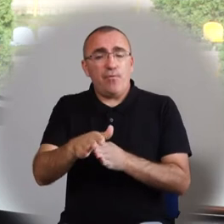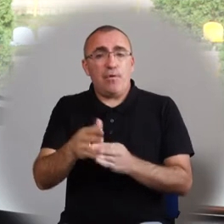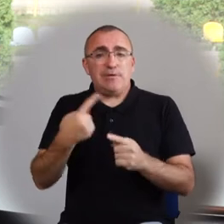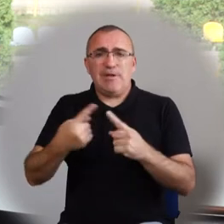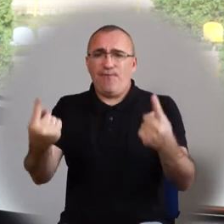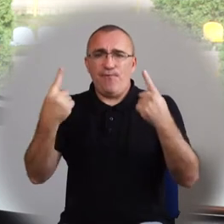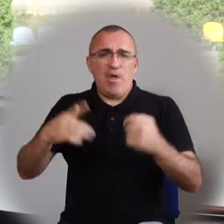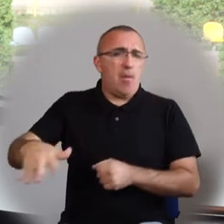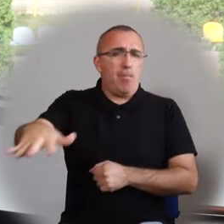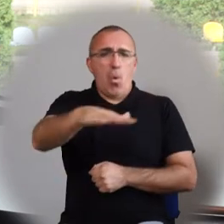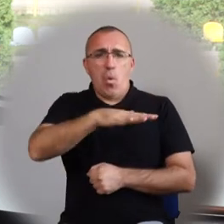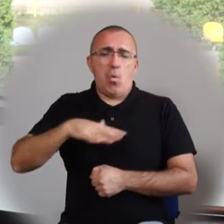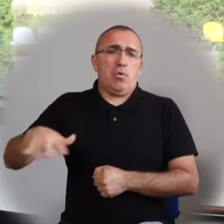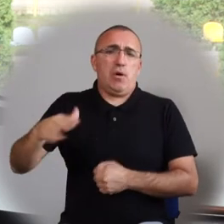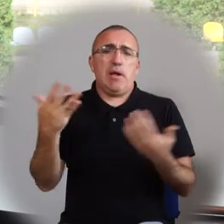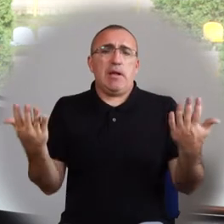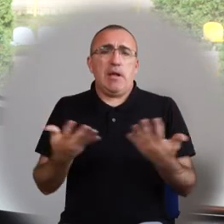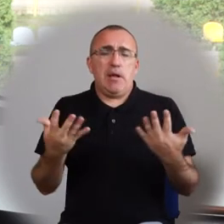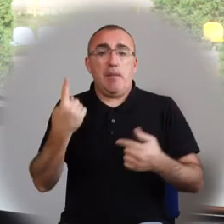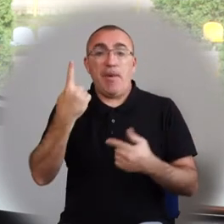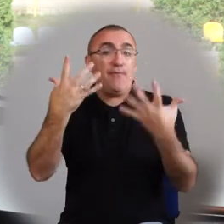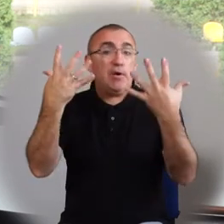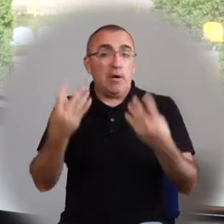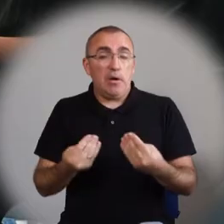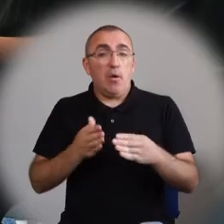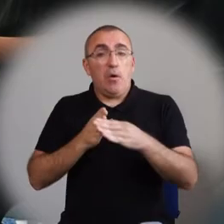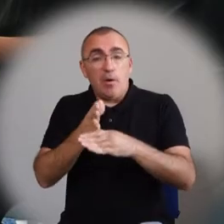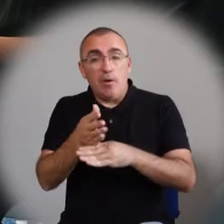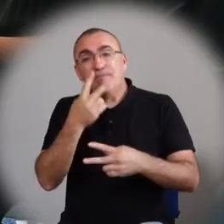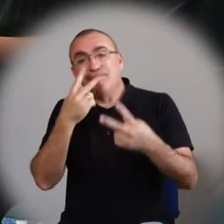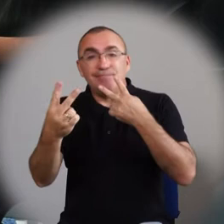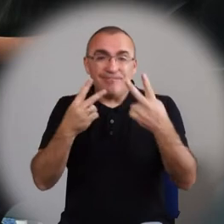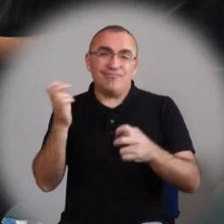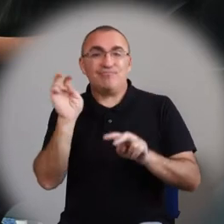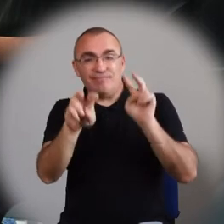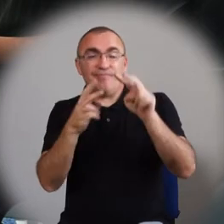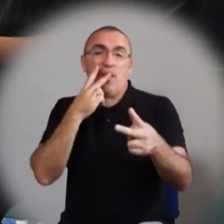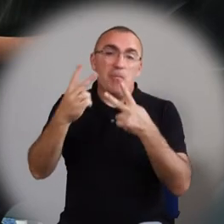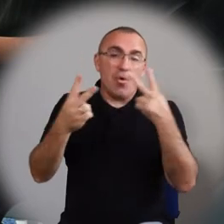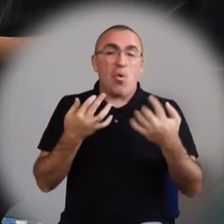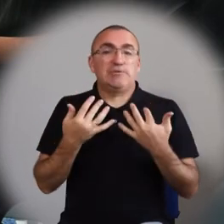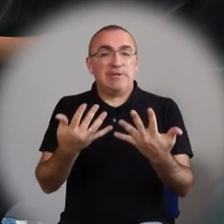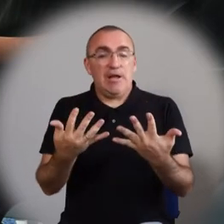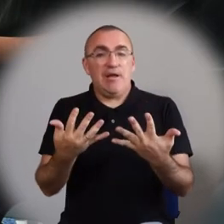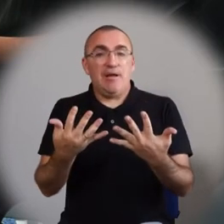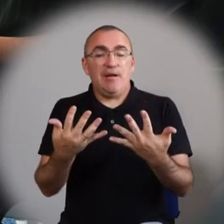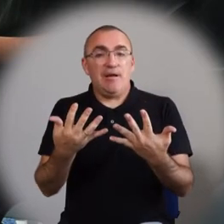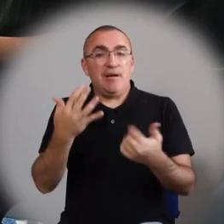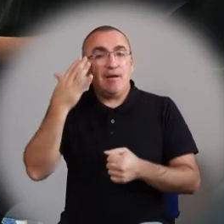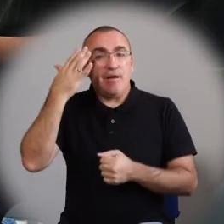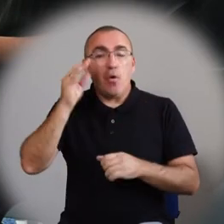прийом відбувається на цій величезній площі, яка перші дні ходили подивитися, і зараз ходять подивитися,